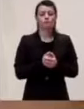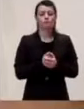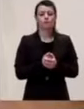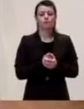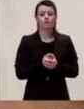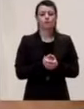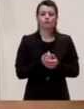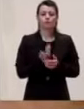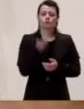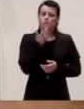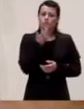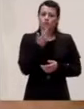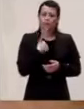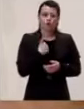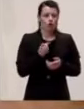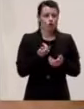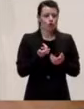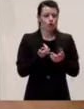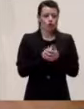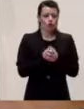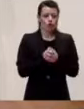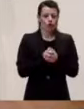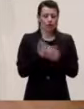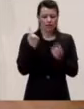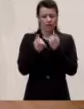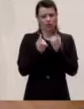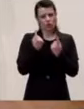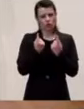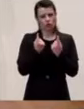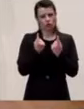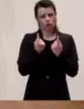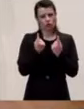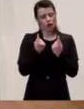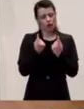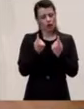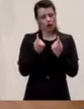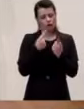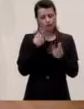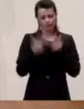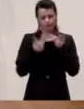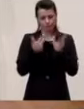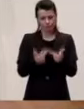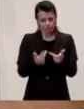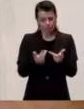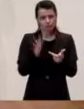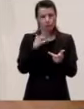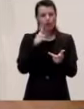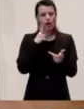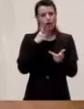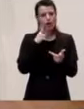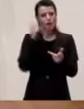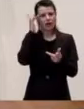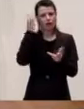Volevo innanzitutto contestualizzare la situazione e il discorso, nel senso che quello che io dico non lo dico come